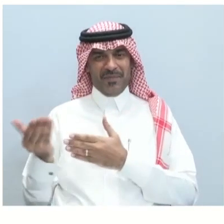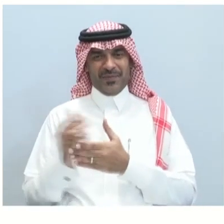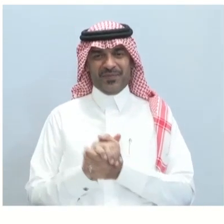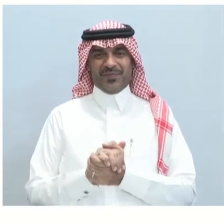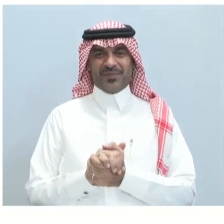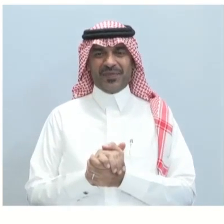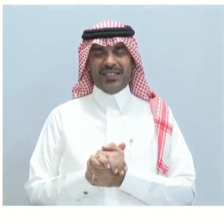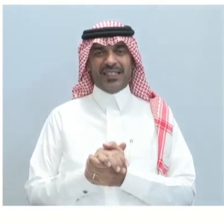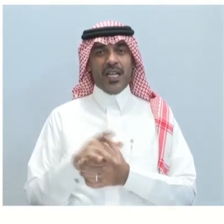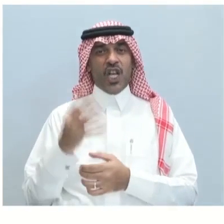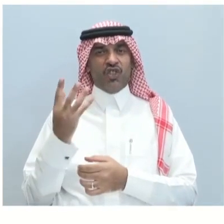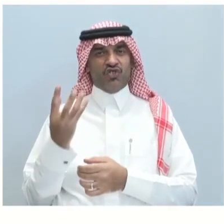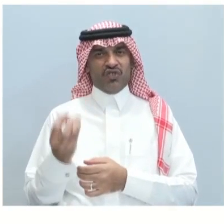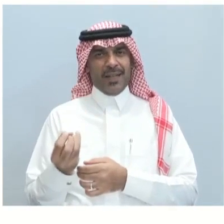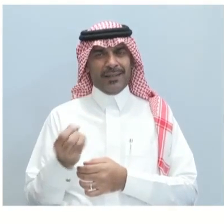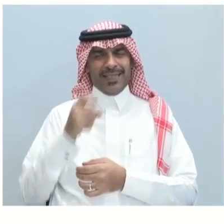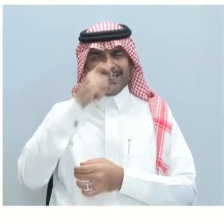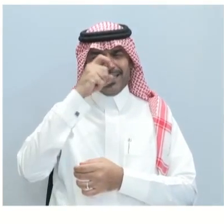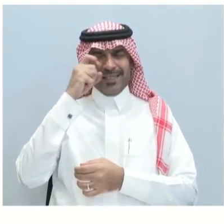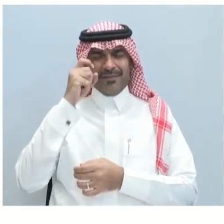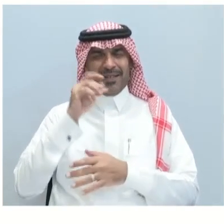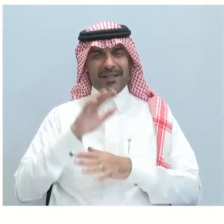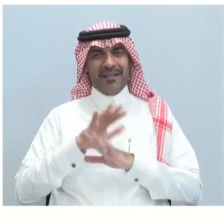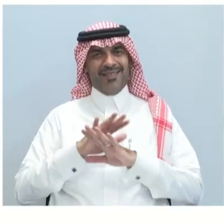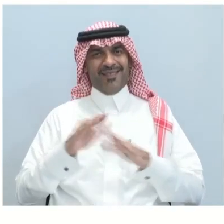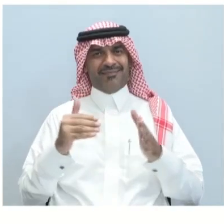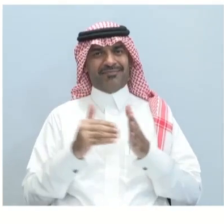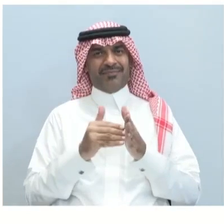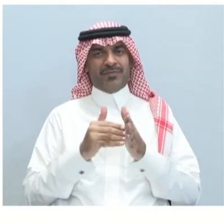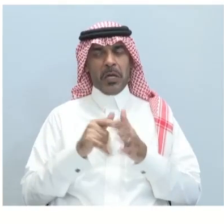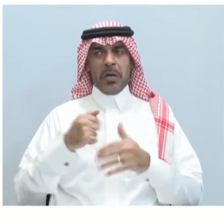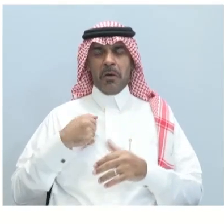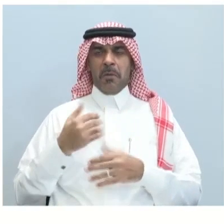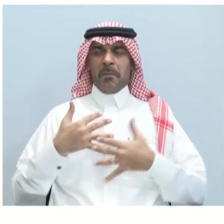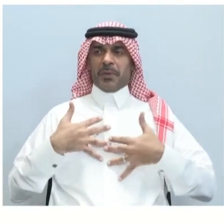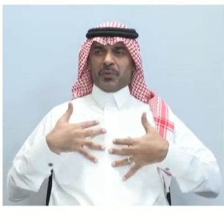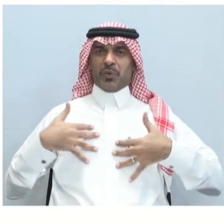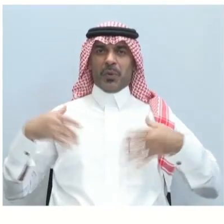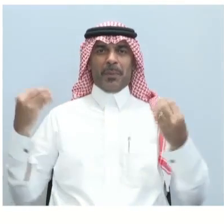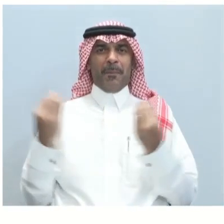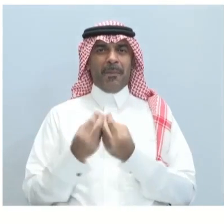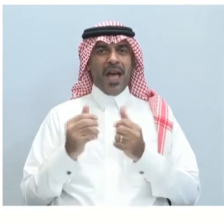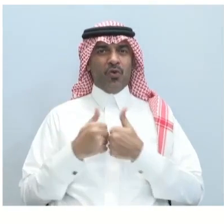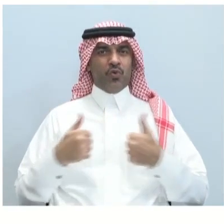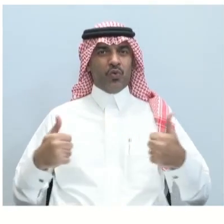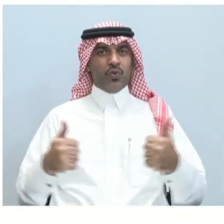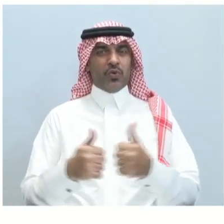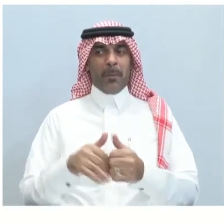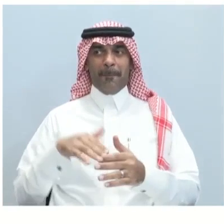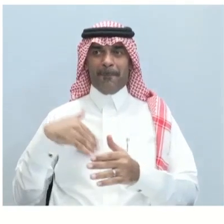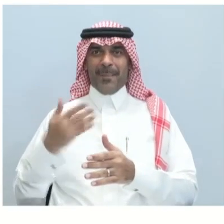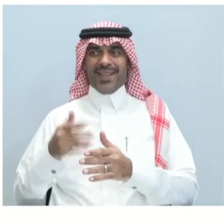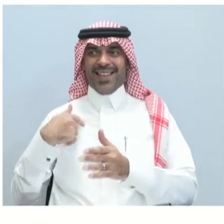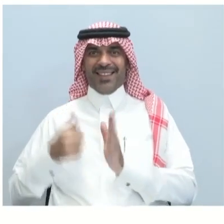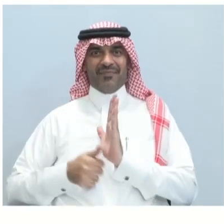انقضت العطله الصيفيه واستمتعت بكل ساعاتها مع اسرتي بعد نجاح باهر وانتقالي